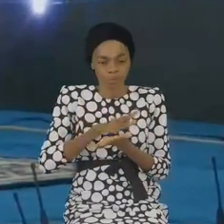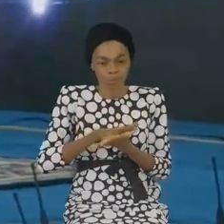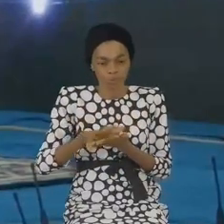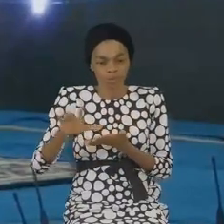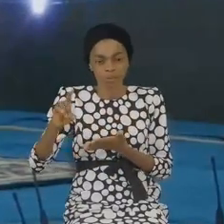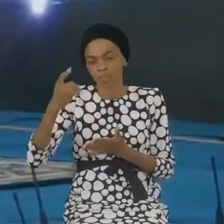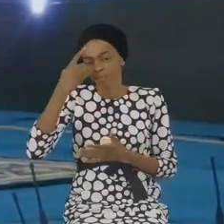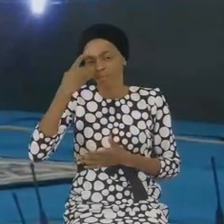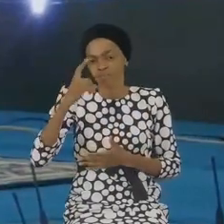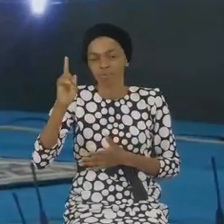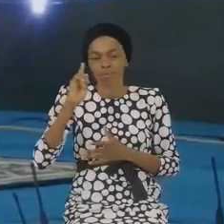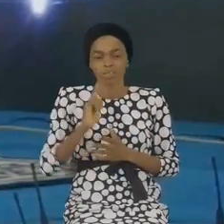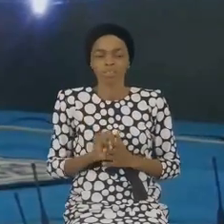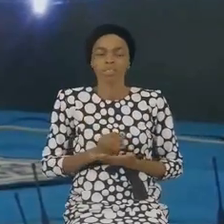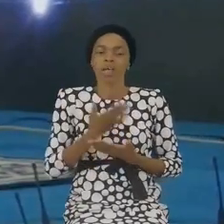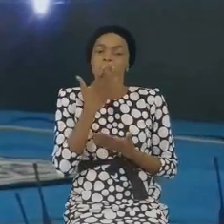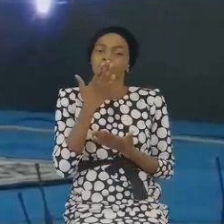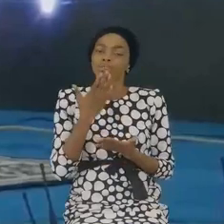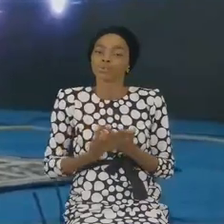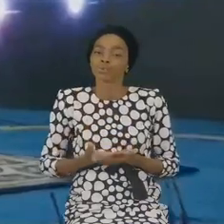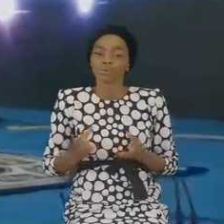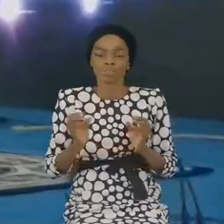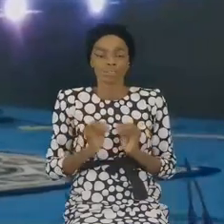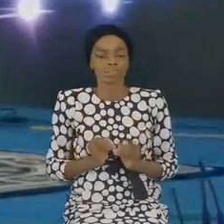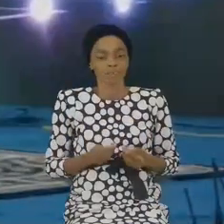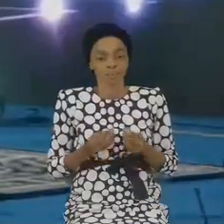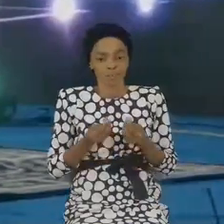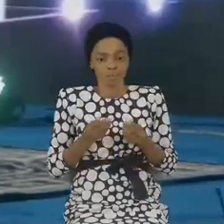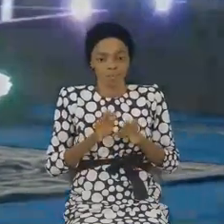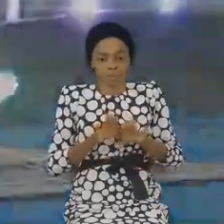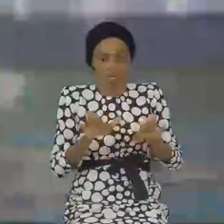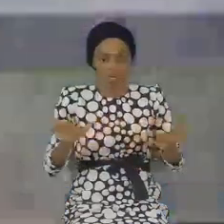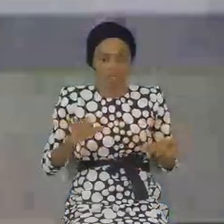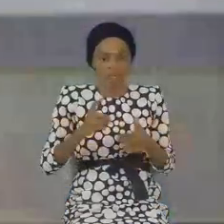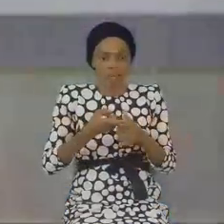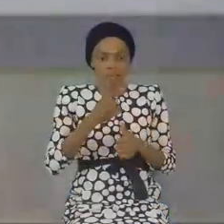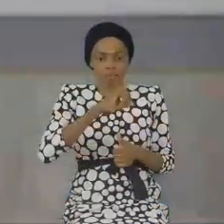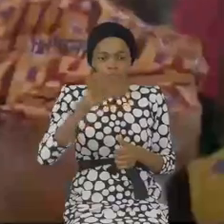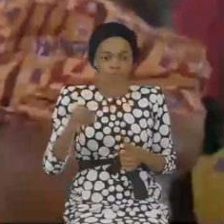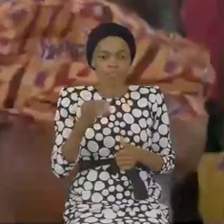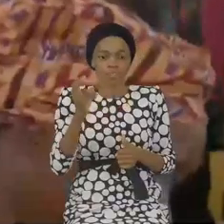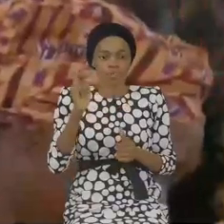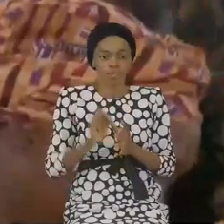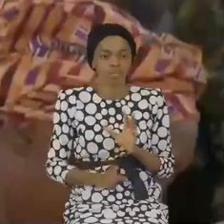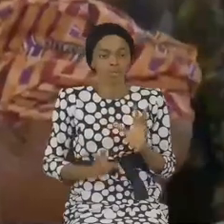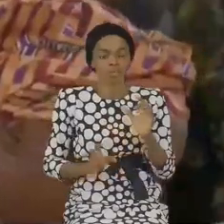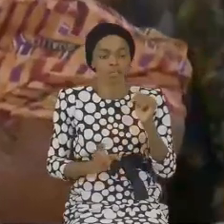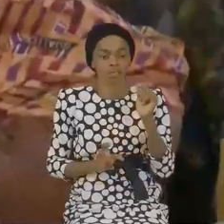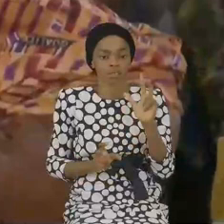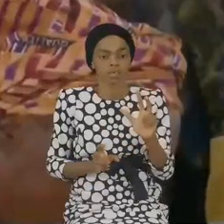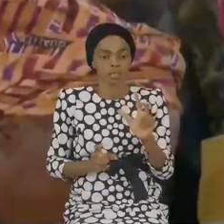le pays de délices. 1 Jean au chapitre 3, verset 1. 1 Jean chapitre